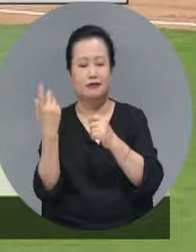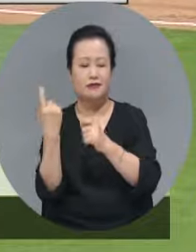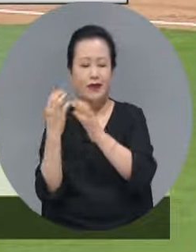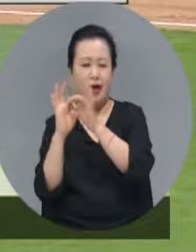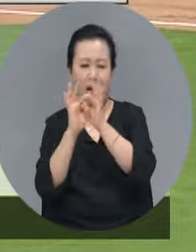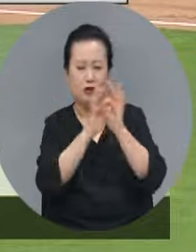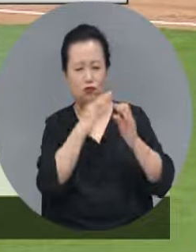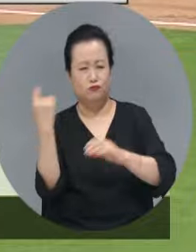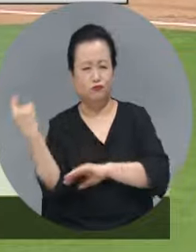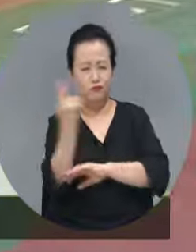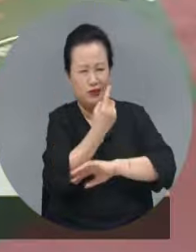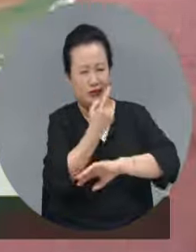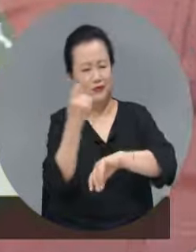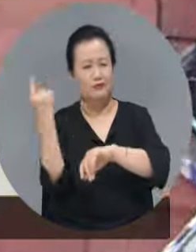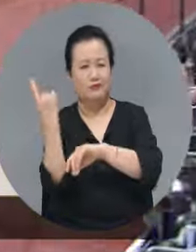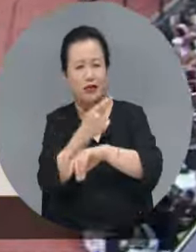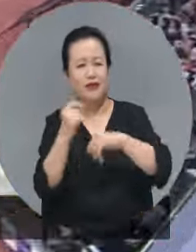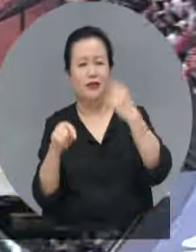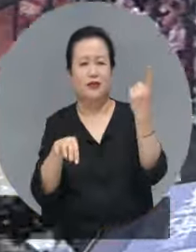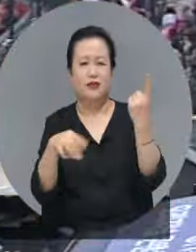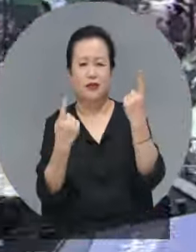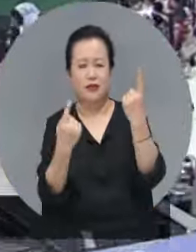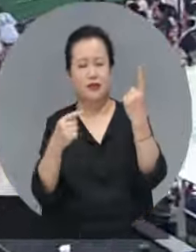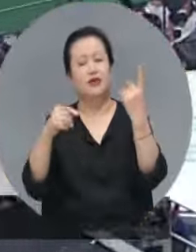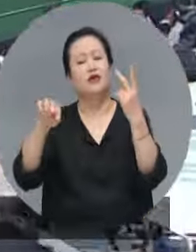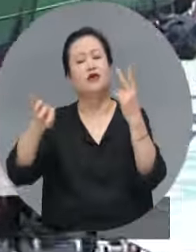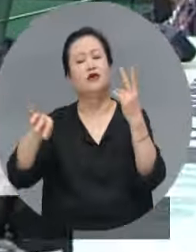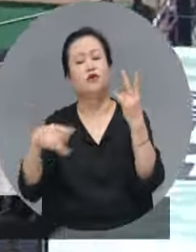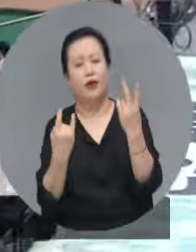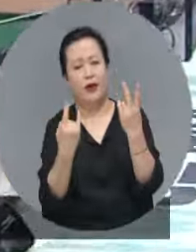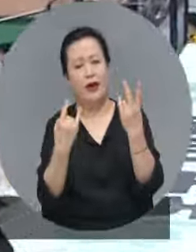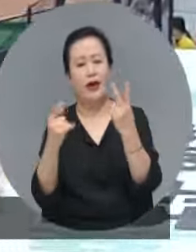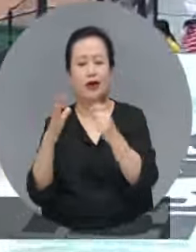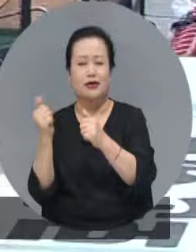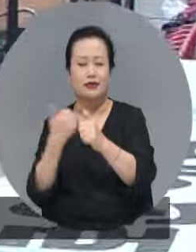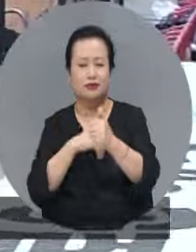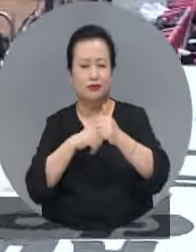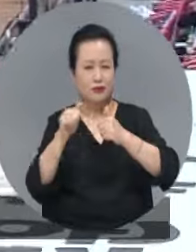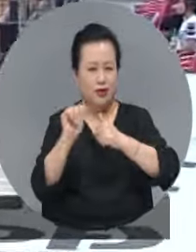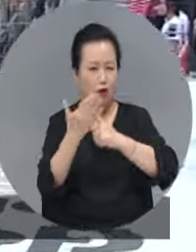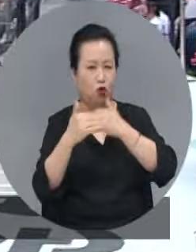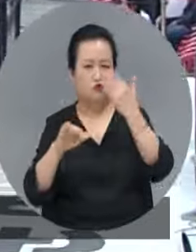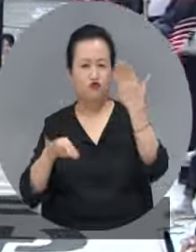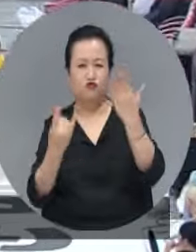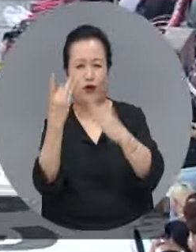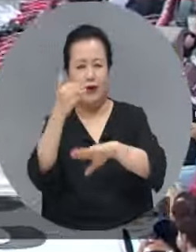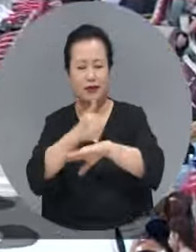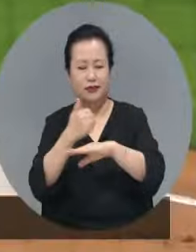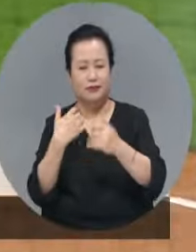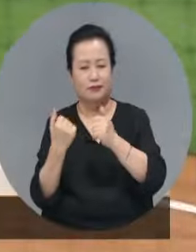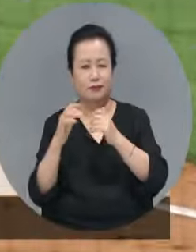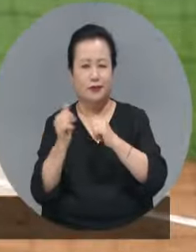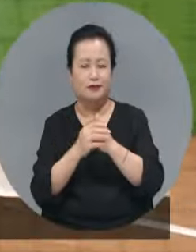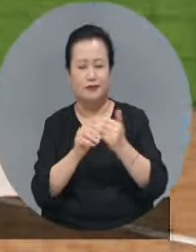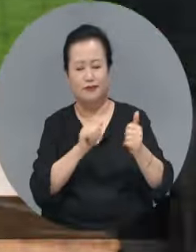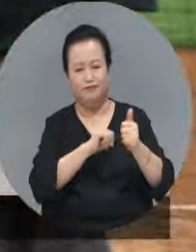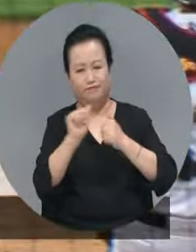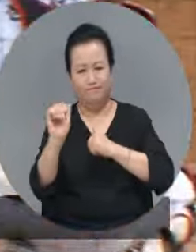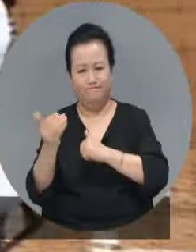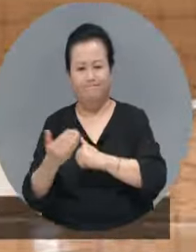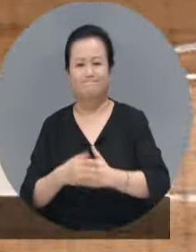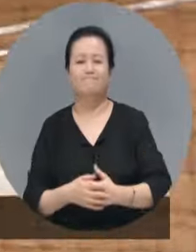연속 적시타를 날리는 등 1, 2회에서 6점을 따내며 KT를 제압했고 9회까지 기세를 몰아 승기를